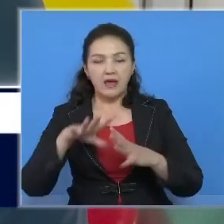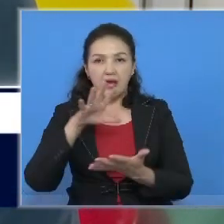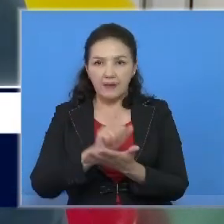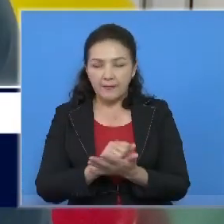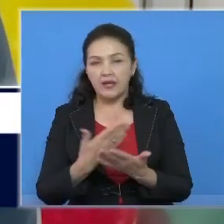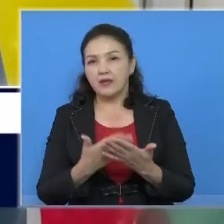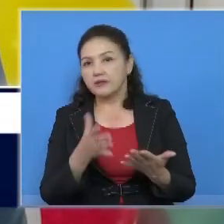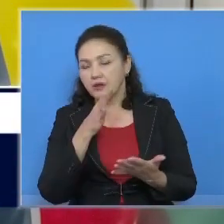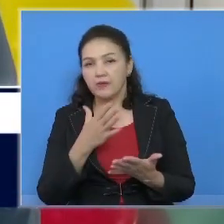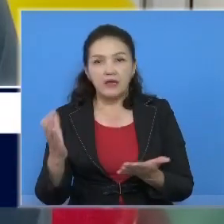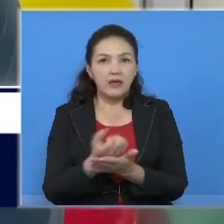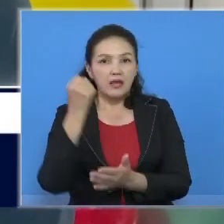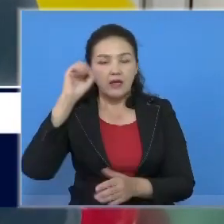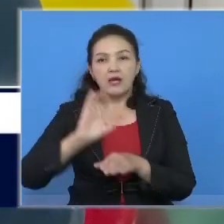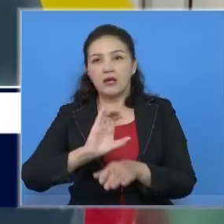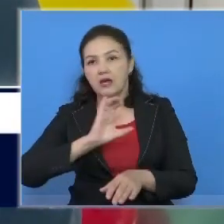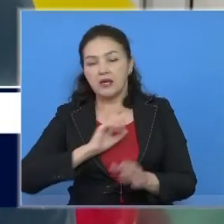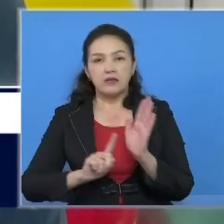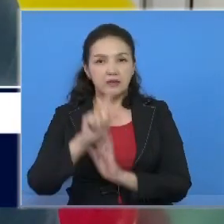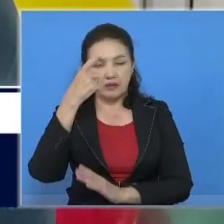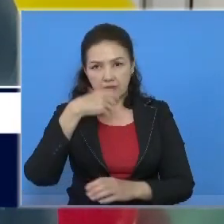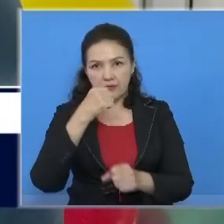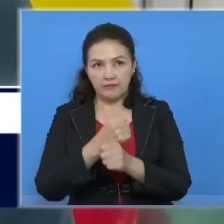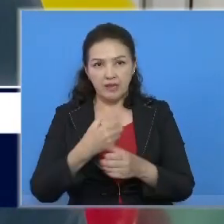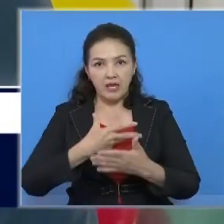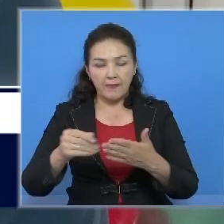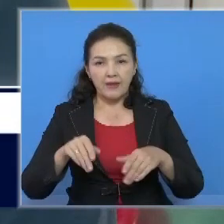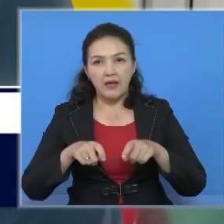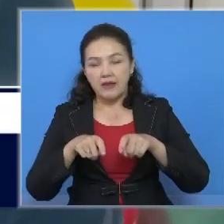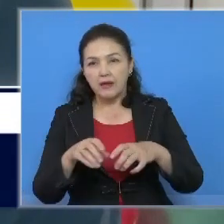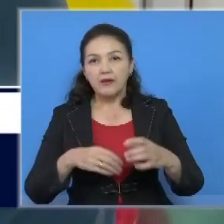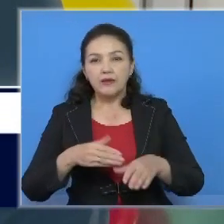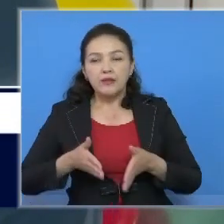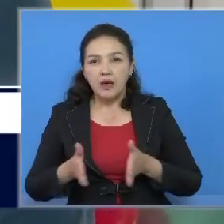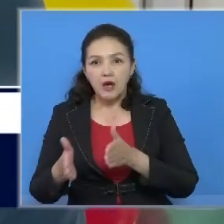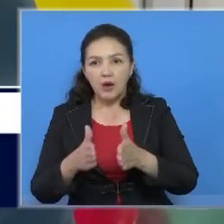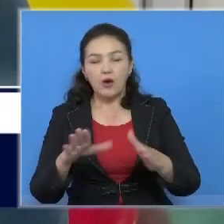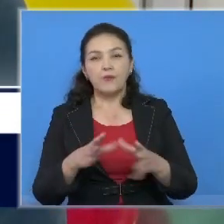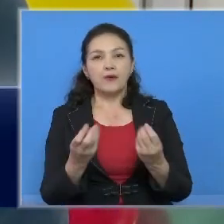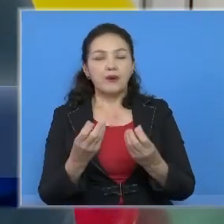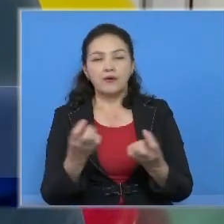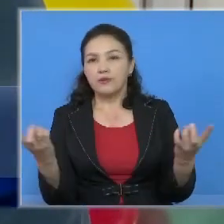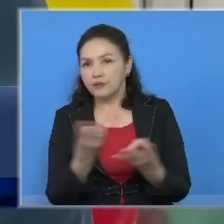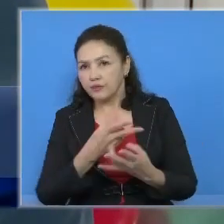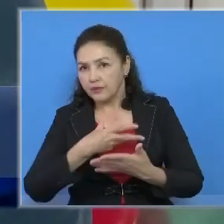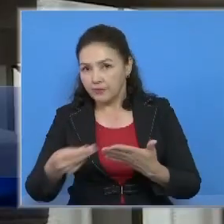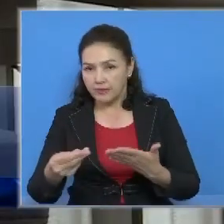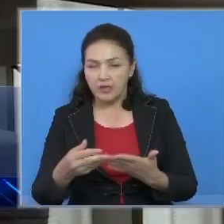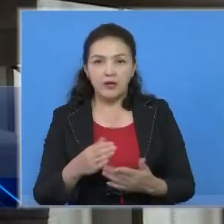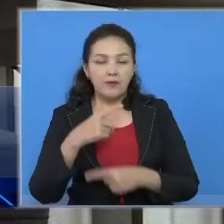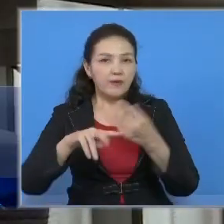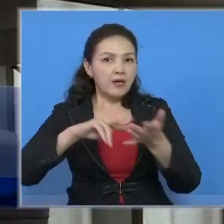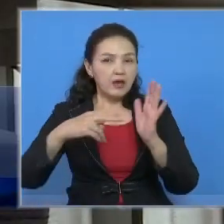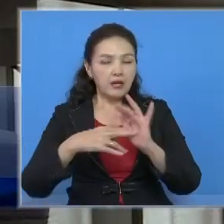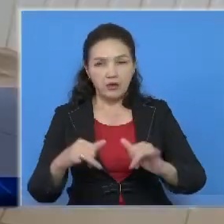занятости через некоторое время выиграл Грант сейчас вот начал свою работу приобрёл беговую дорожку безусловно ещё много чего нужно приобрести в будущем